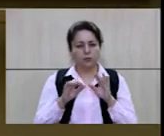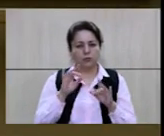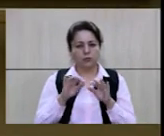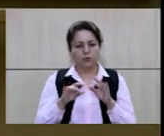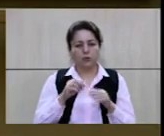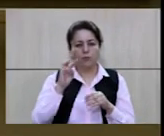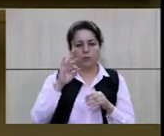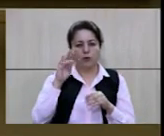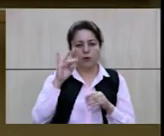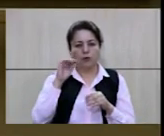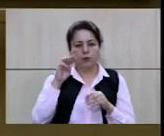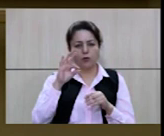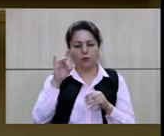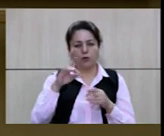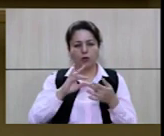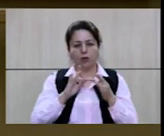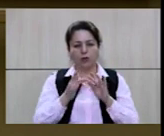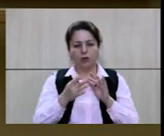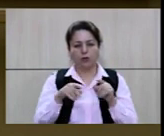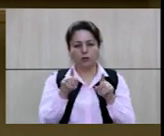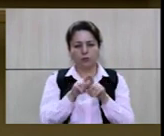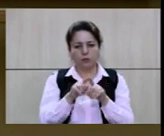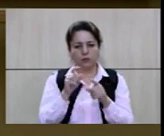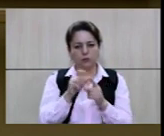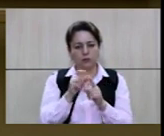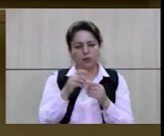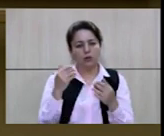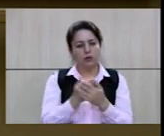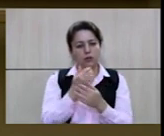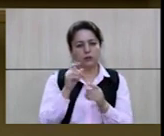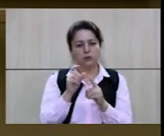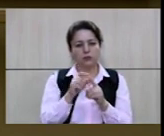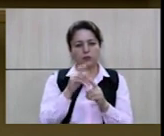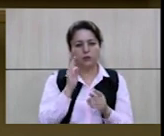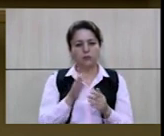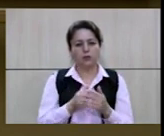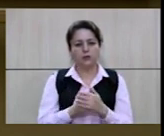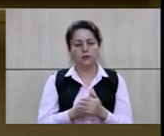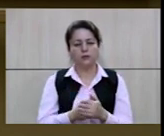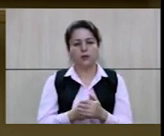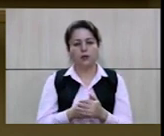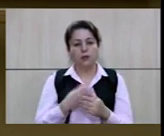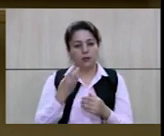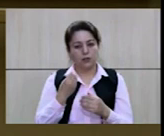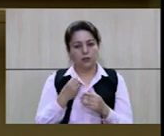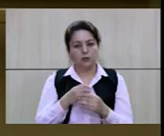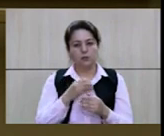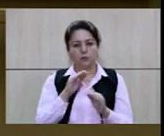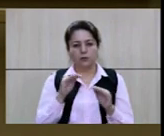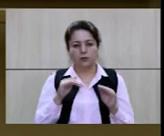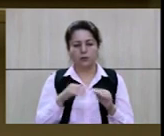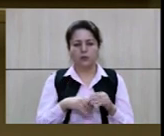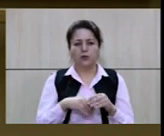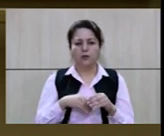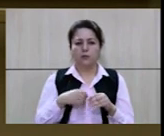kompyuter, monitor, internet kabi sözlarimiz yangi sözler hisoblanadi. Bundan tashqari biz